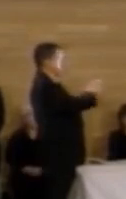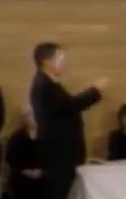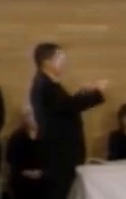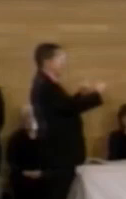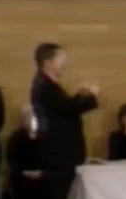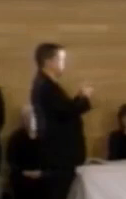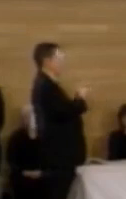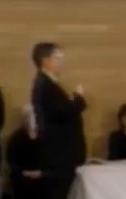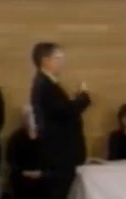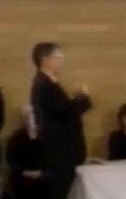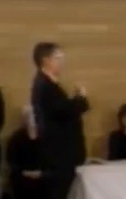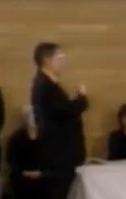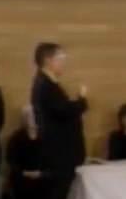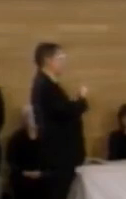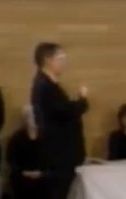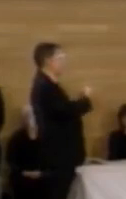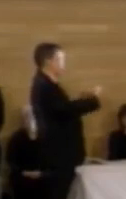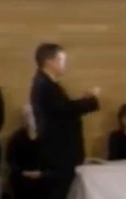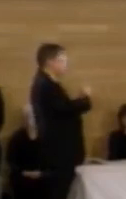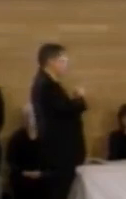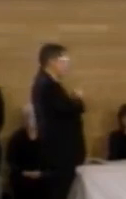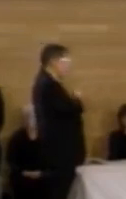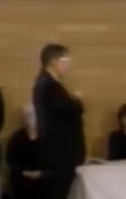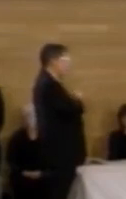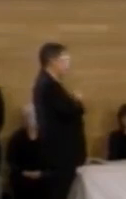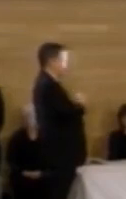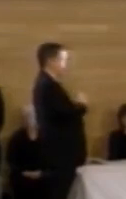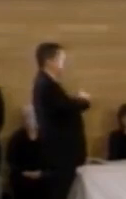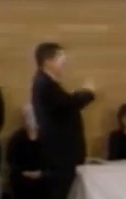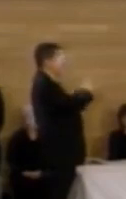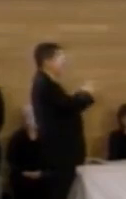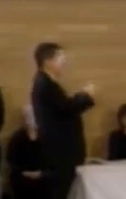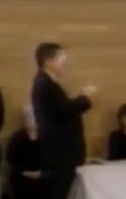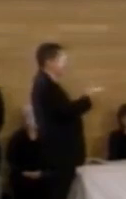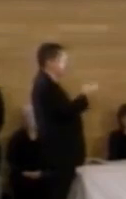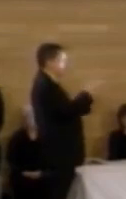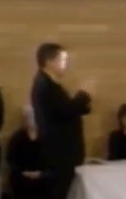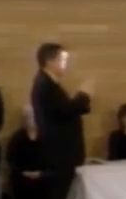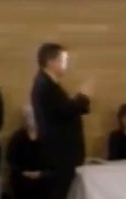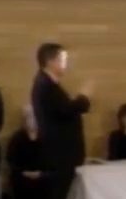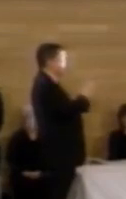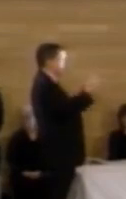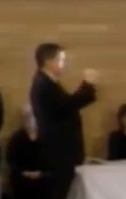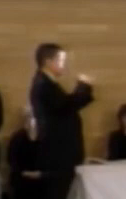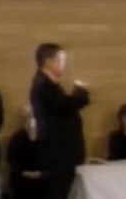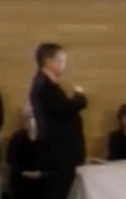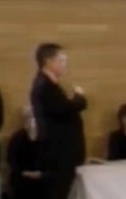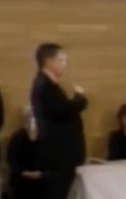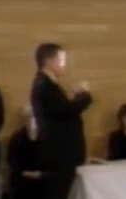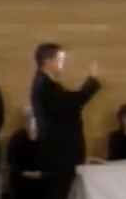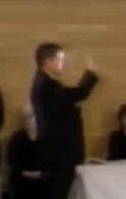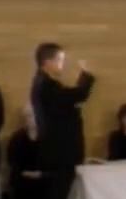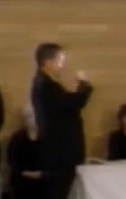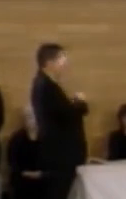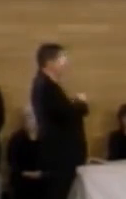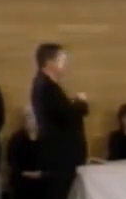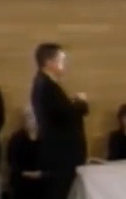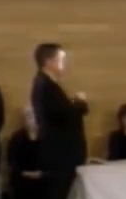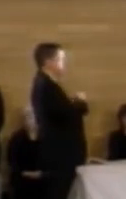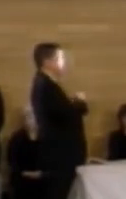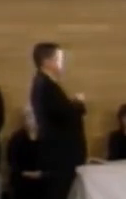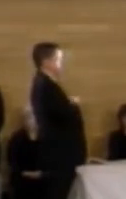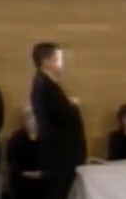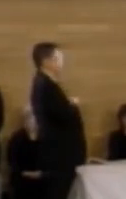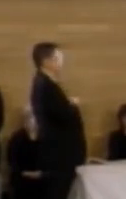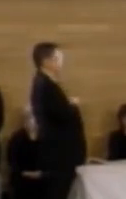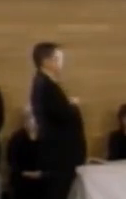切さを胸に、東日本大震災津波の教訓を伝承し、大切な人に思いを寄